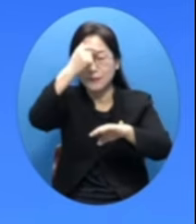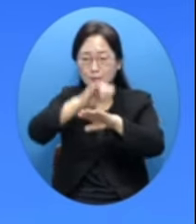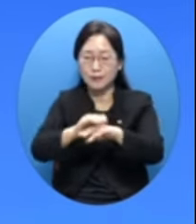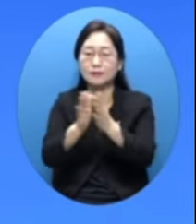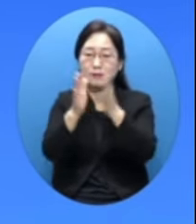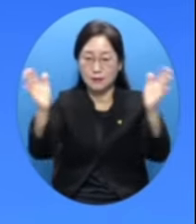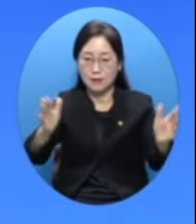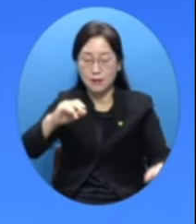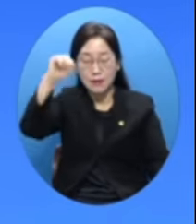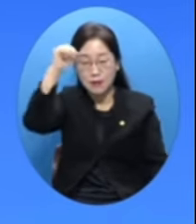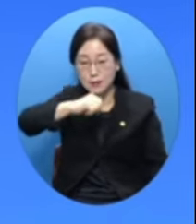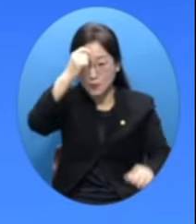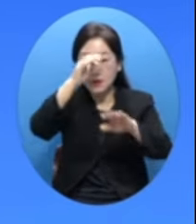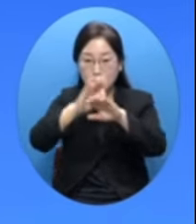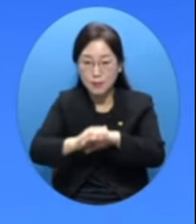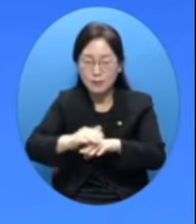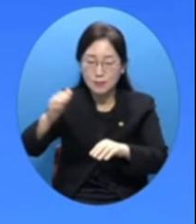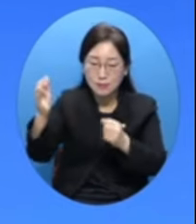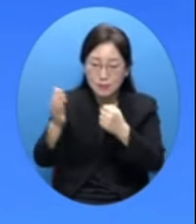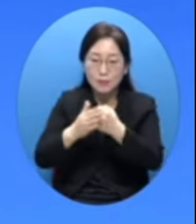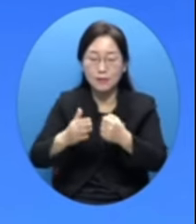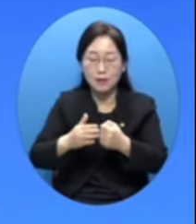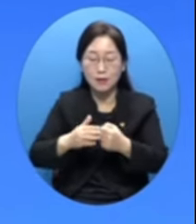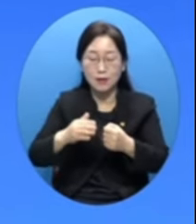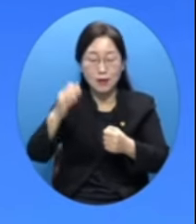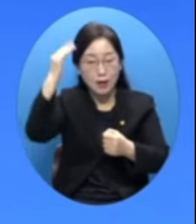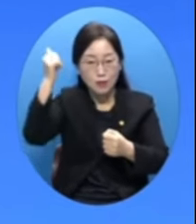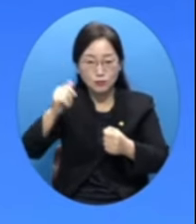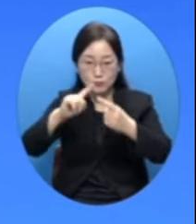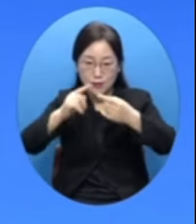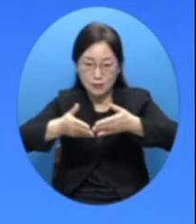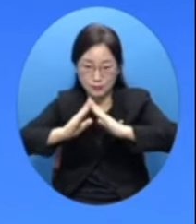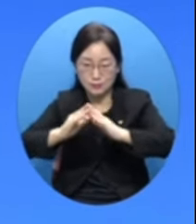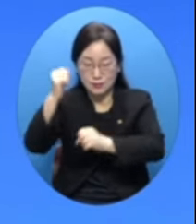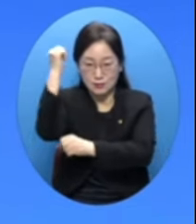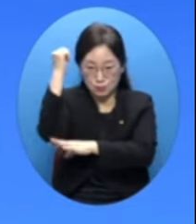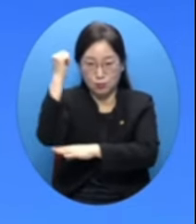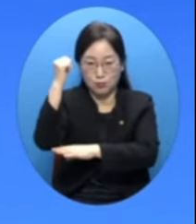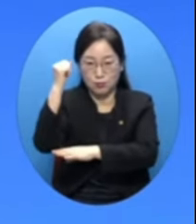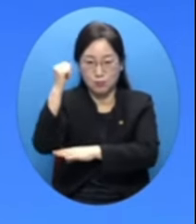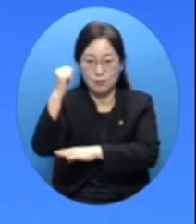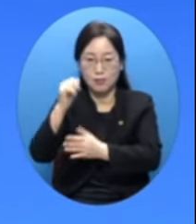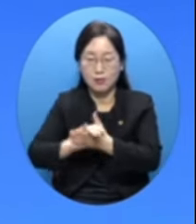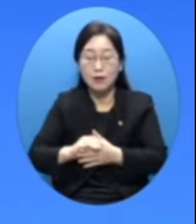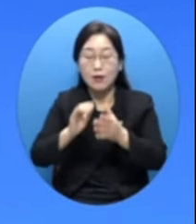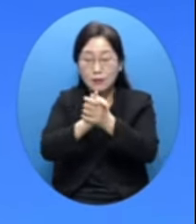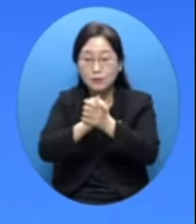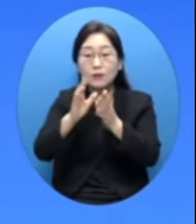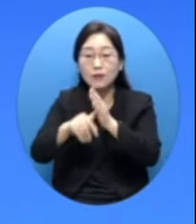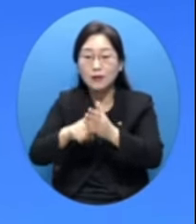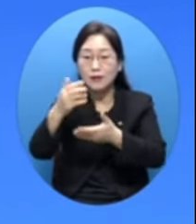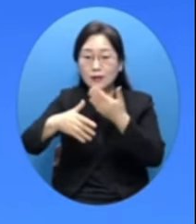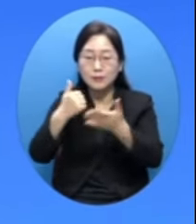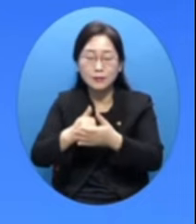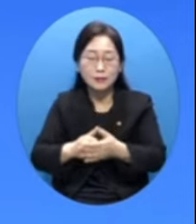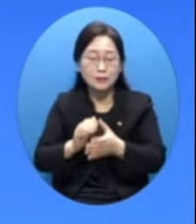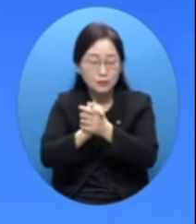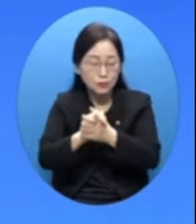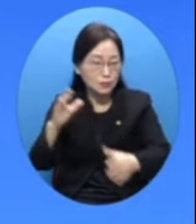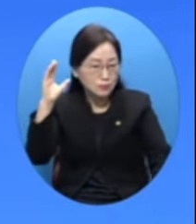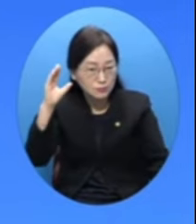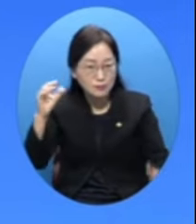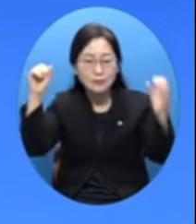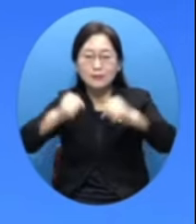잠자는 한국을 깨운 것입니다. 위대한 대한민국을 건설한 기초가 된 것입니다. 기도할 때 하나님께서 우리 기도를 들으시고